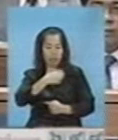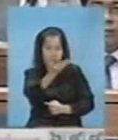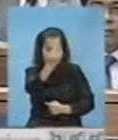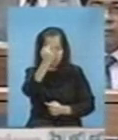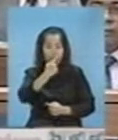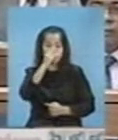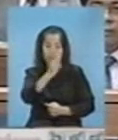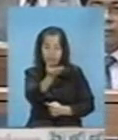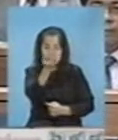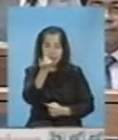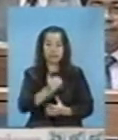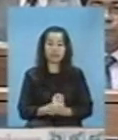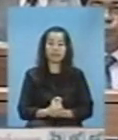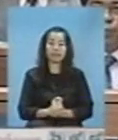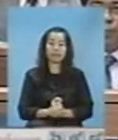องนี้